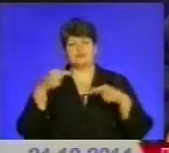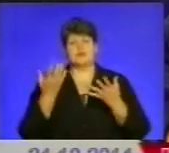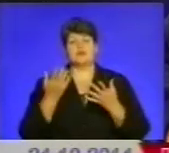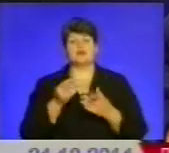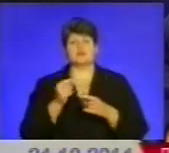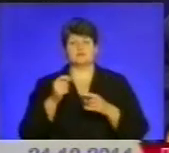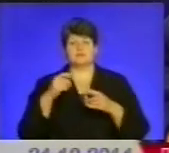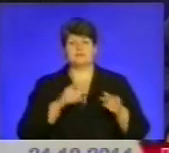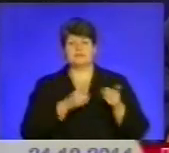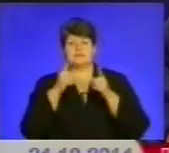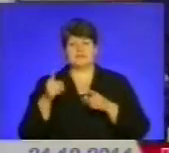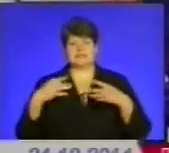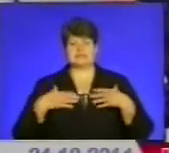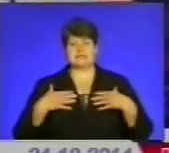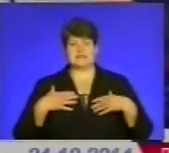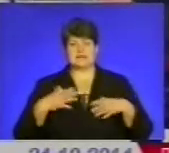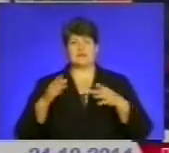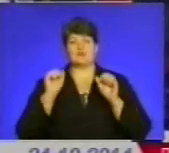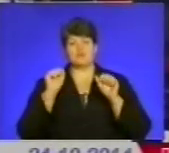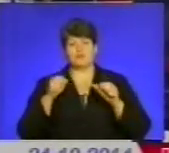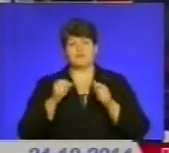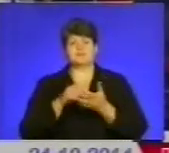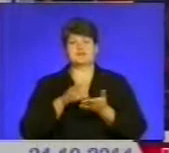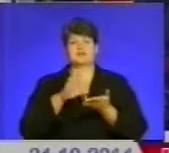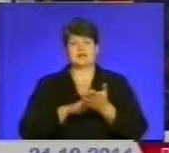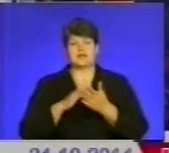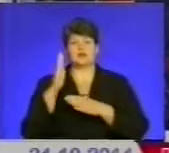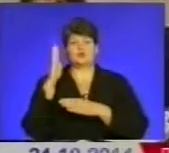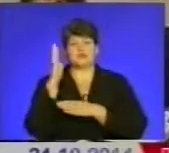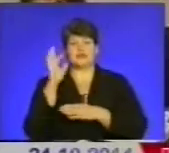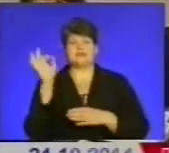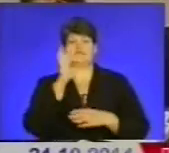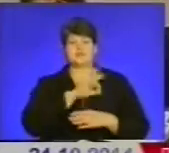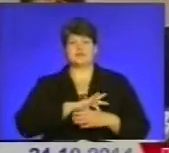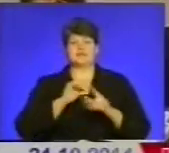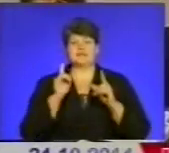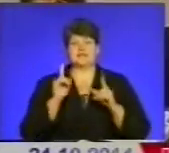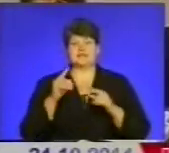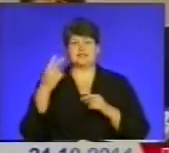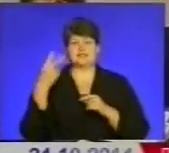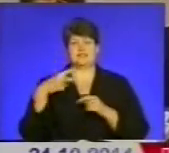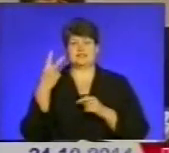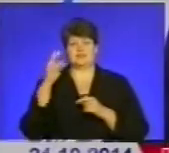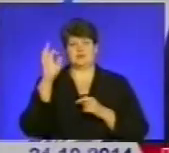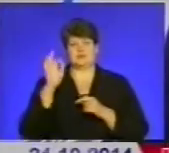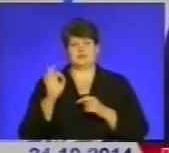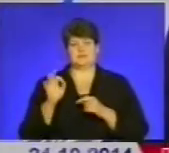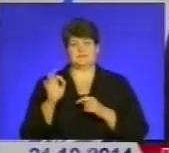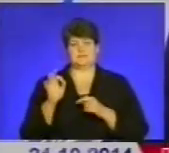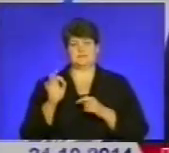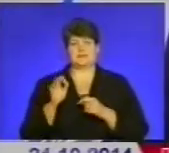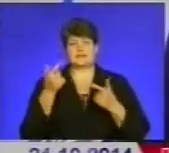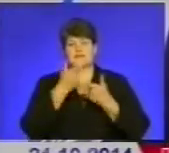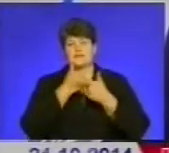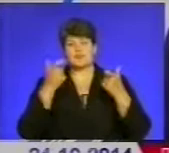Криму мали змогу зареєструватися для голосування, втім скористалися своїм правом лише на 22%. За